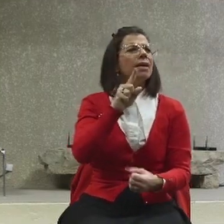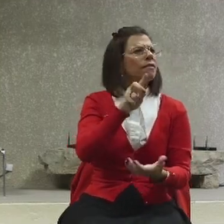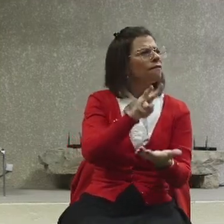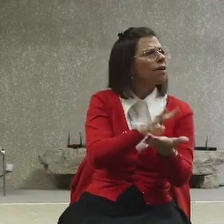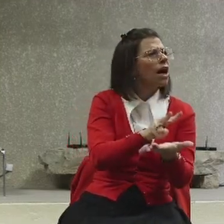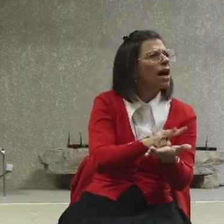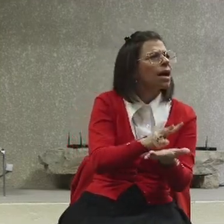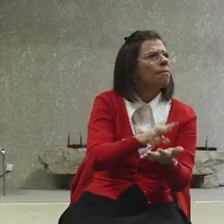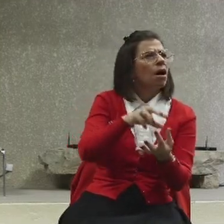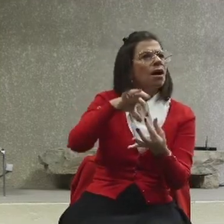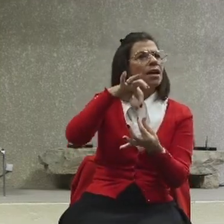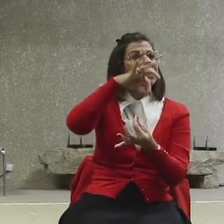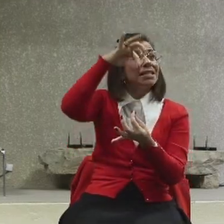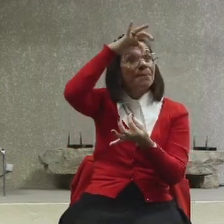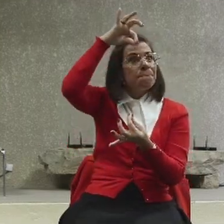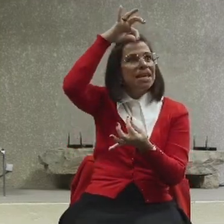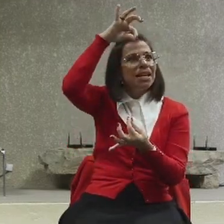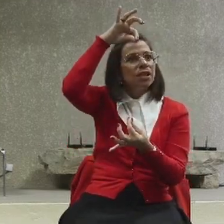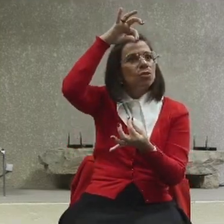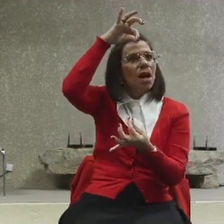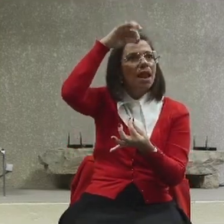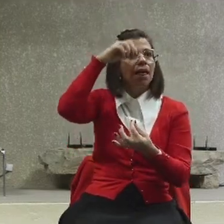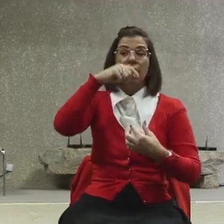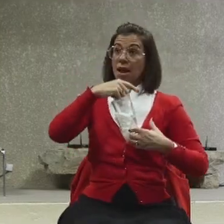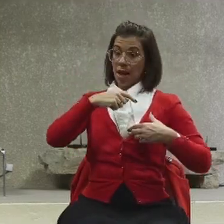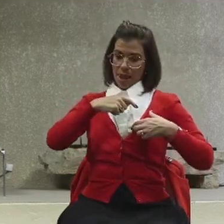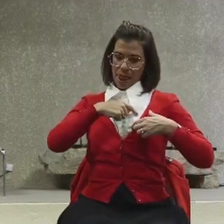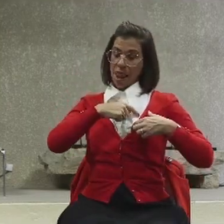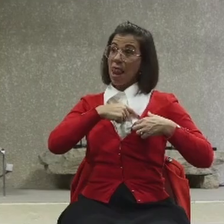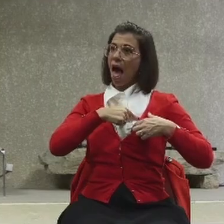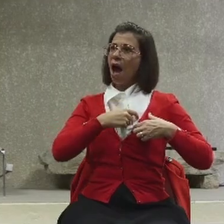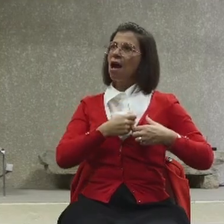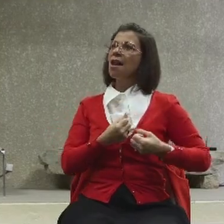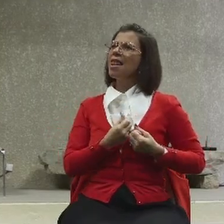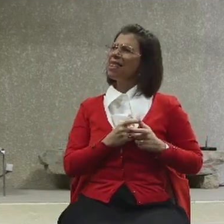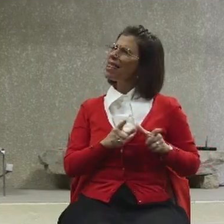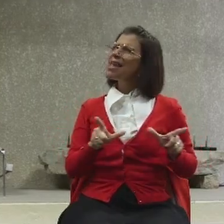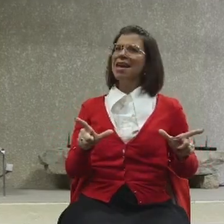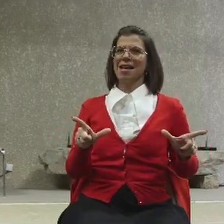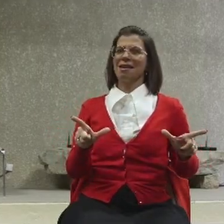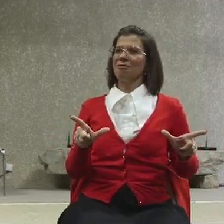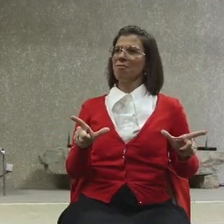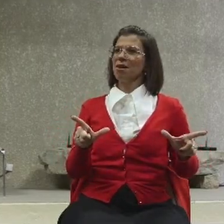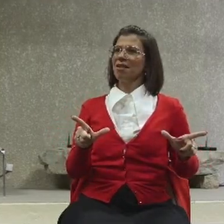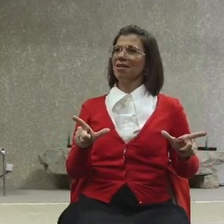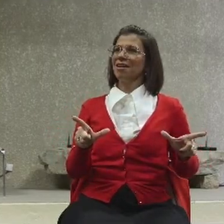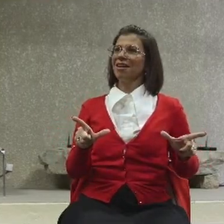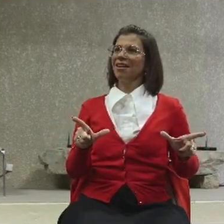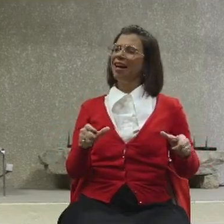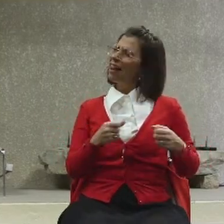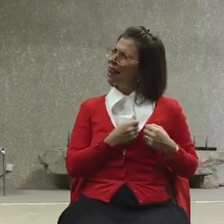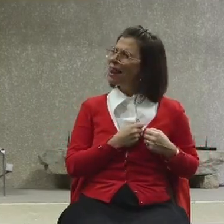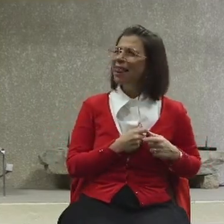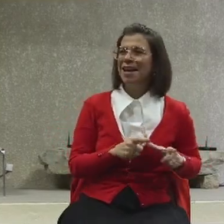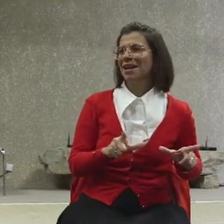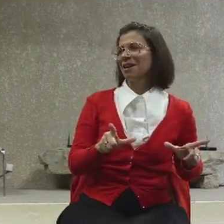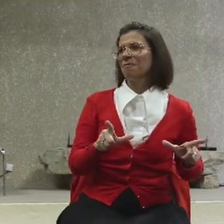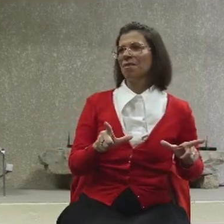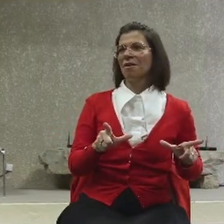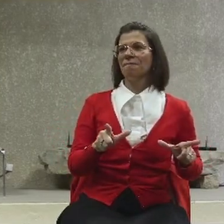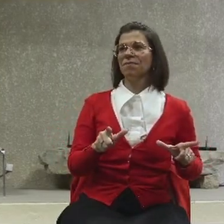de visiter quelqu'un, ce qui était sur la liste. Je sonne et puis personne ne me répond.